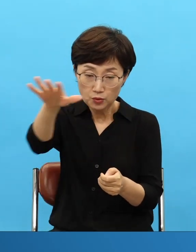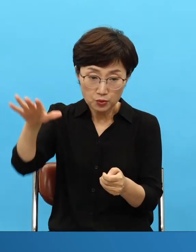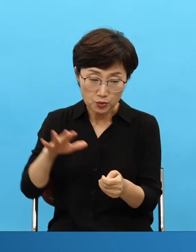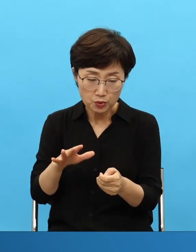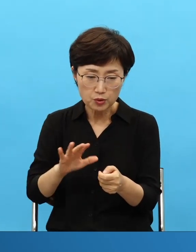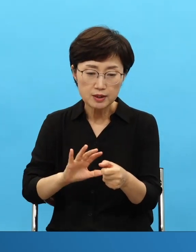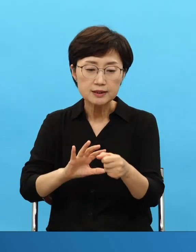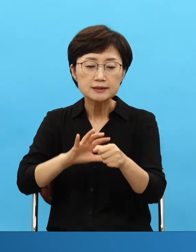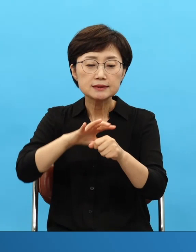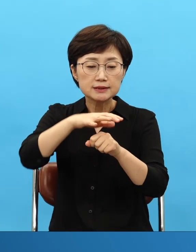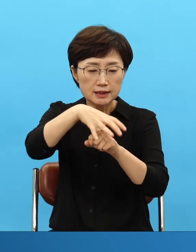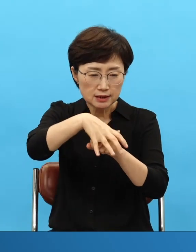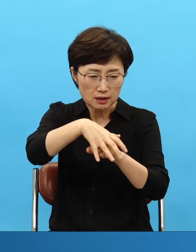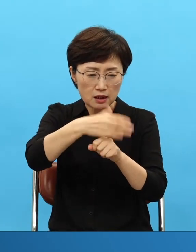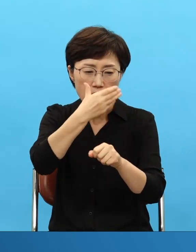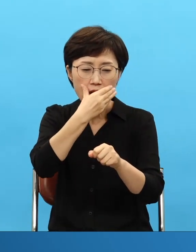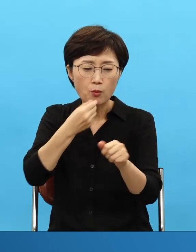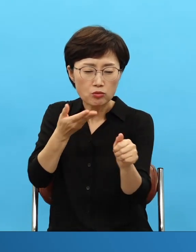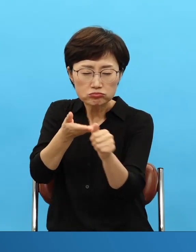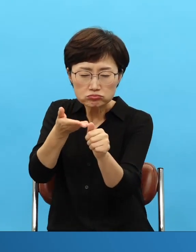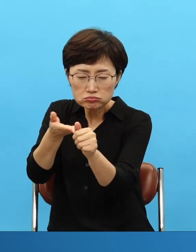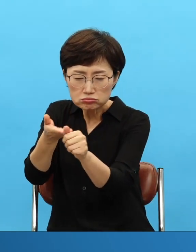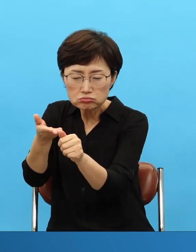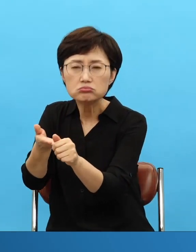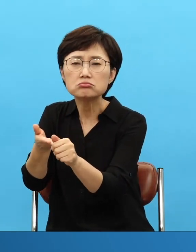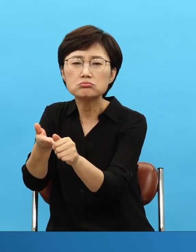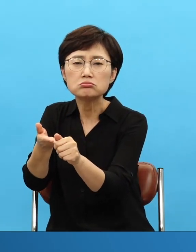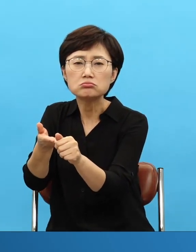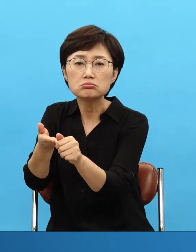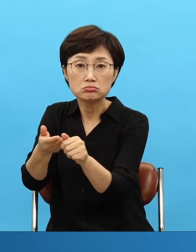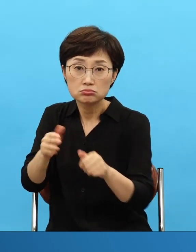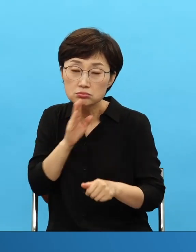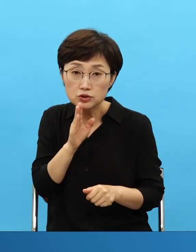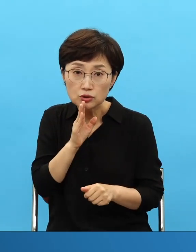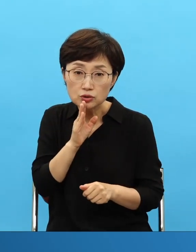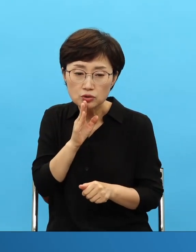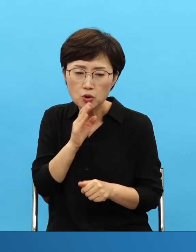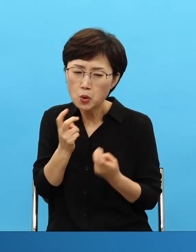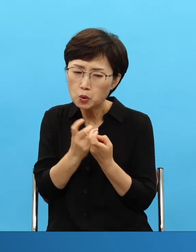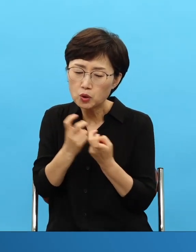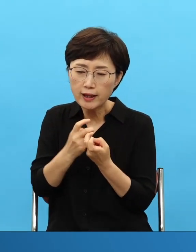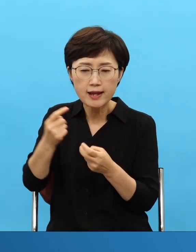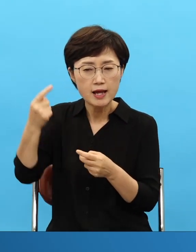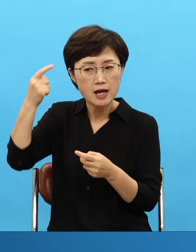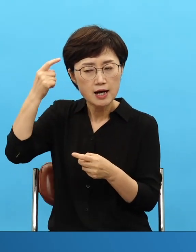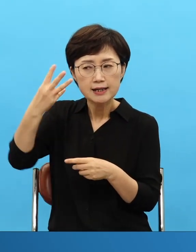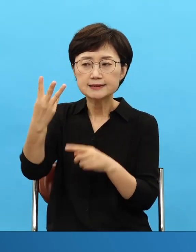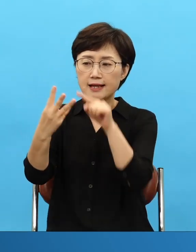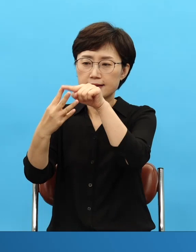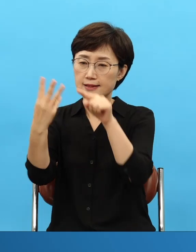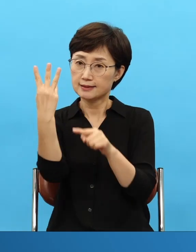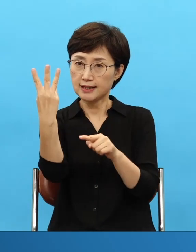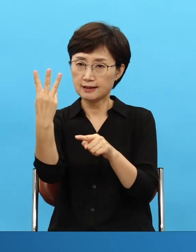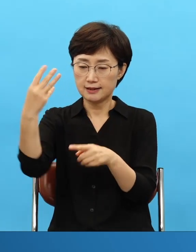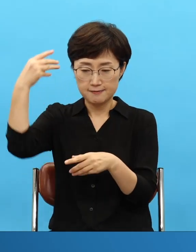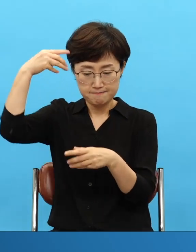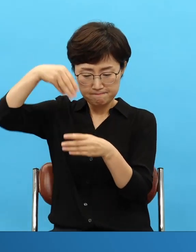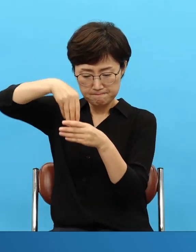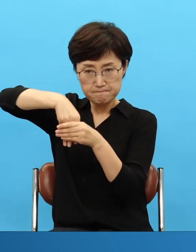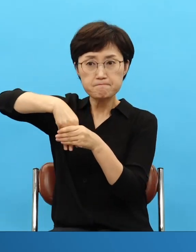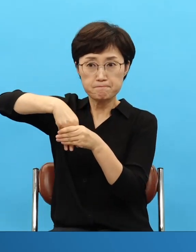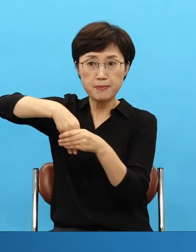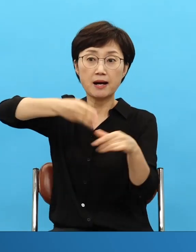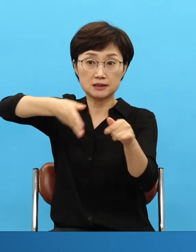거기서 세 가지를 심으세요. All of our remnants who are overseas, you must save the world. And that's why in the field you are in right now, you must plant in these three